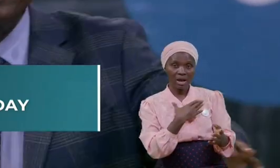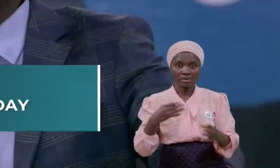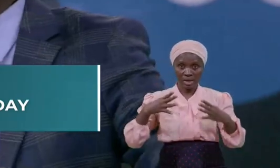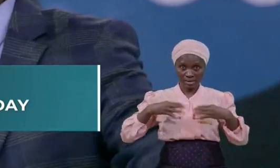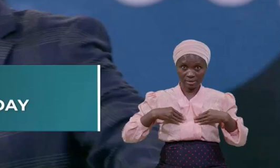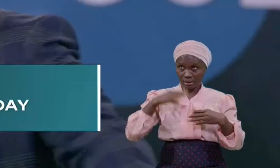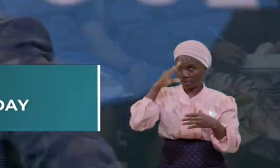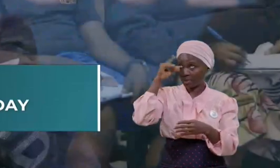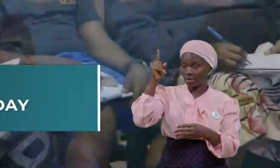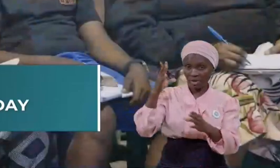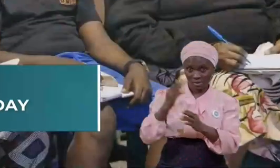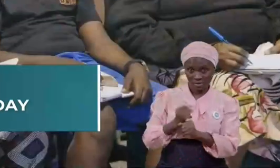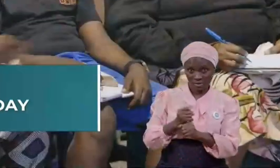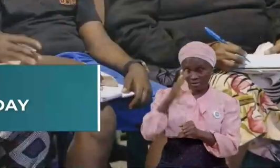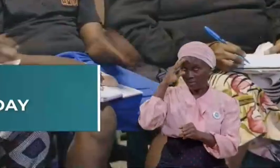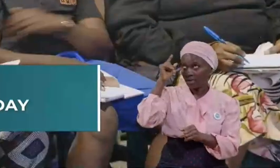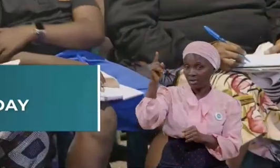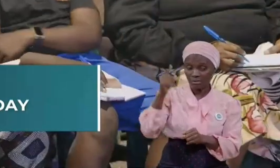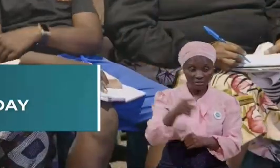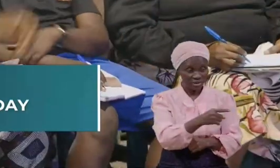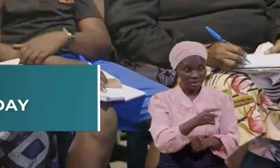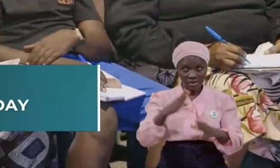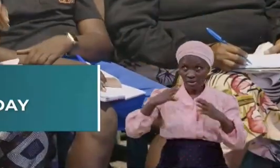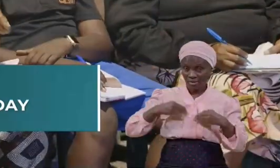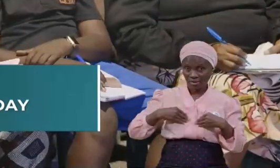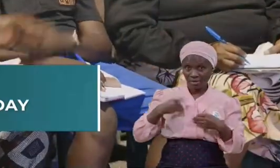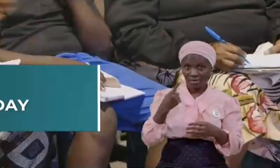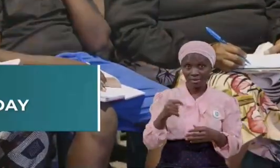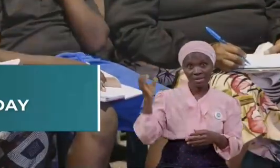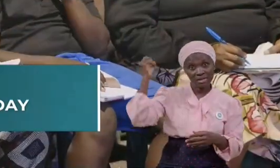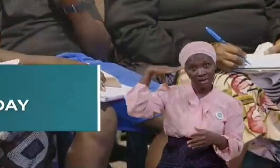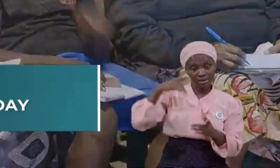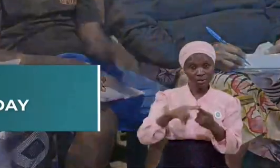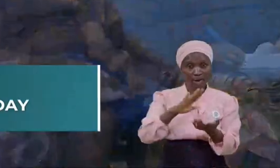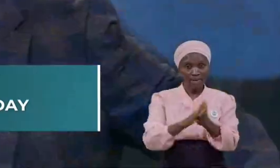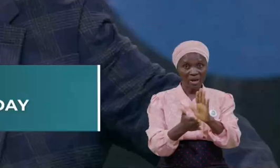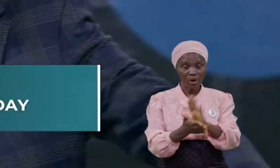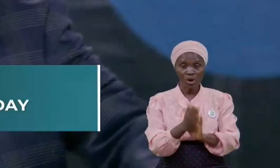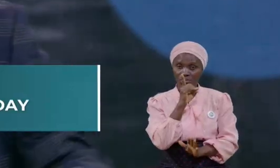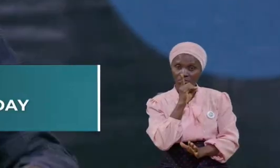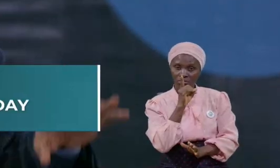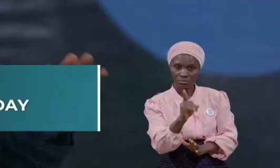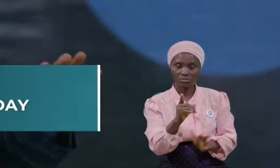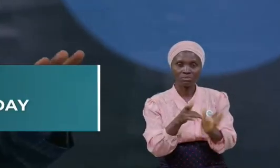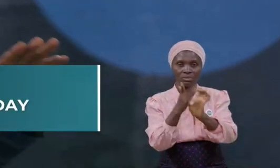Ils reçoivent la grâce de devenir des vrais chrétiens. Pas